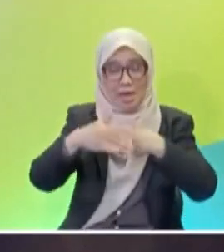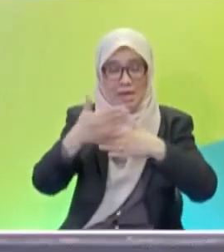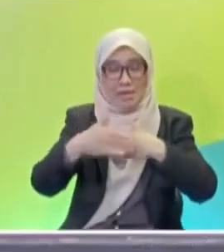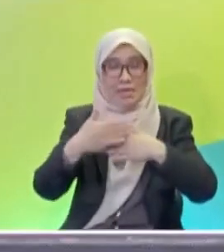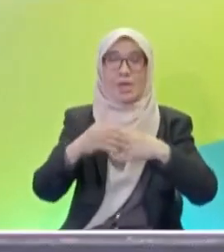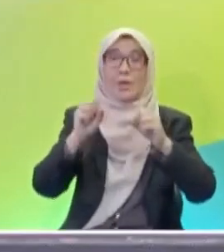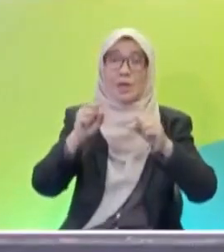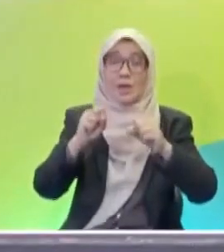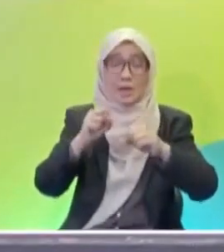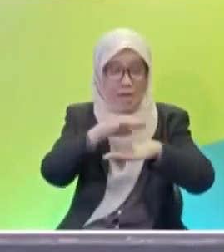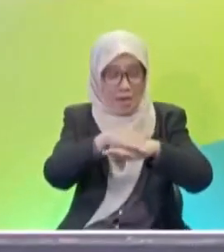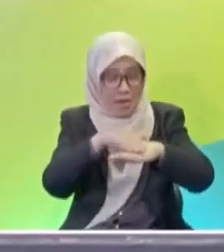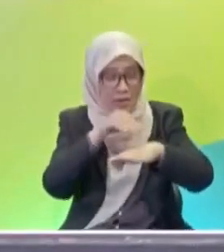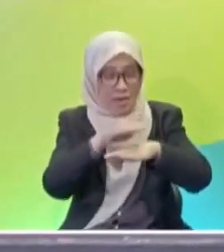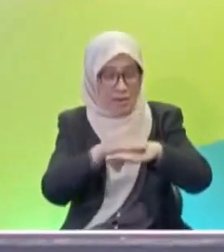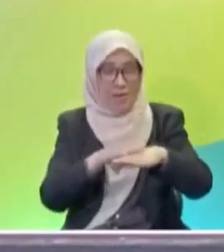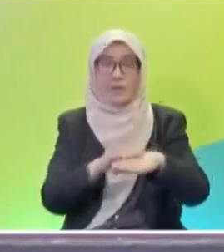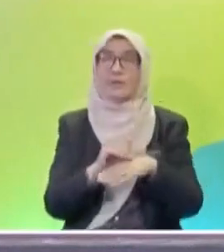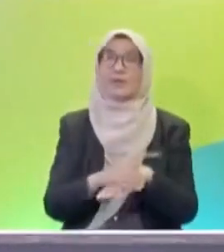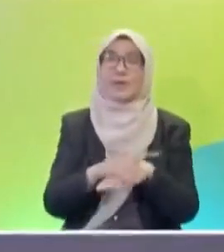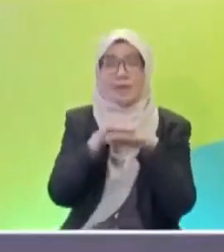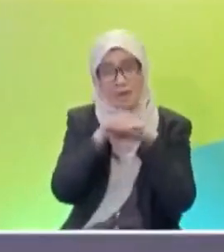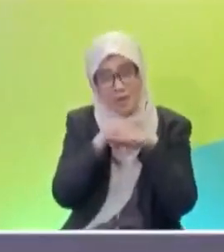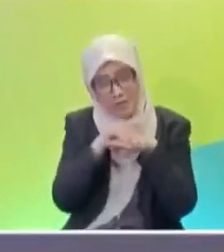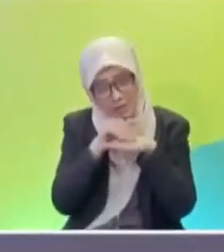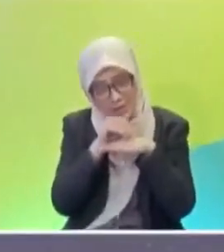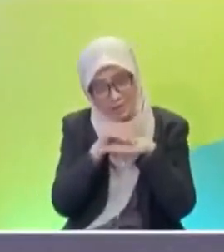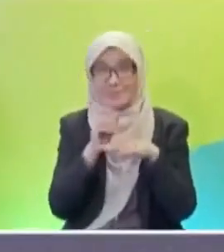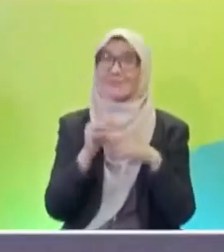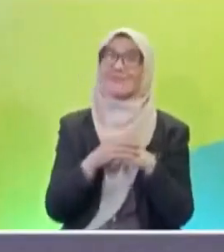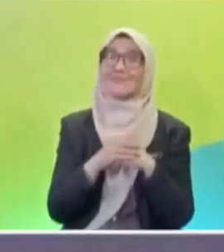dibelai dan manja jadi pernah pegang penambah